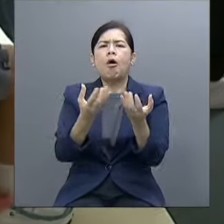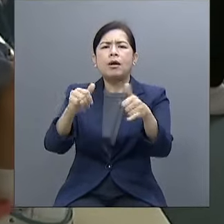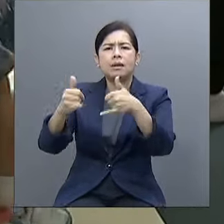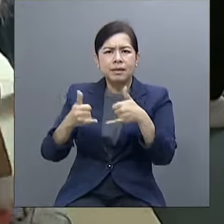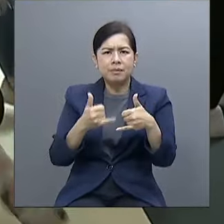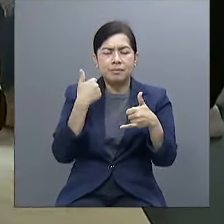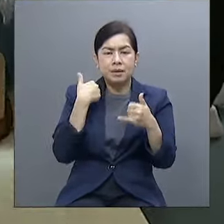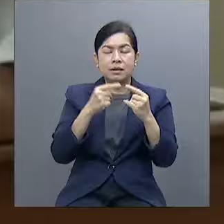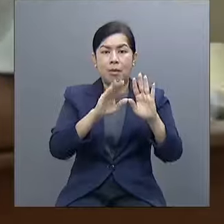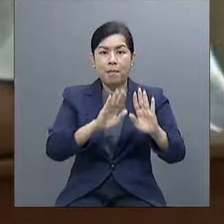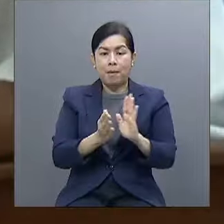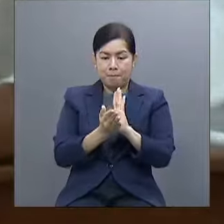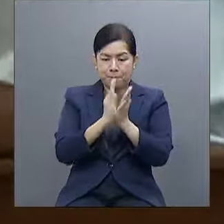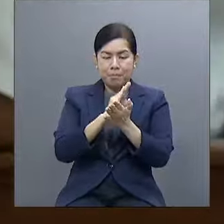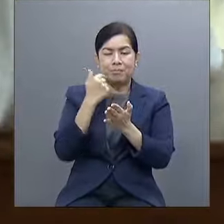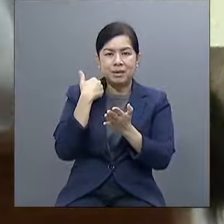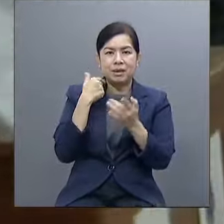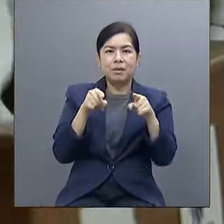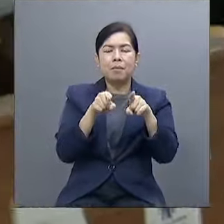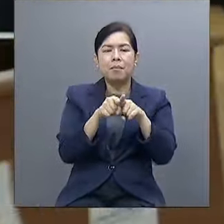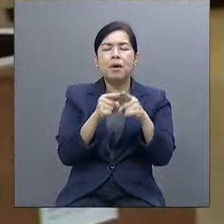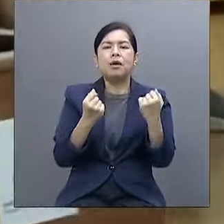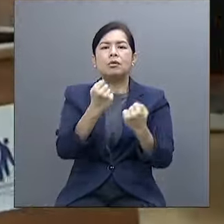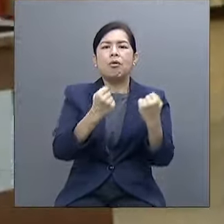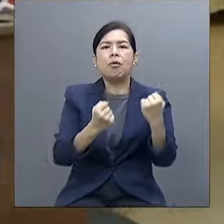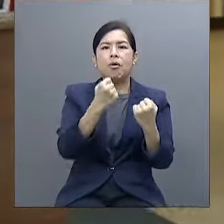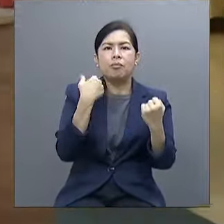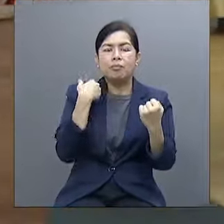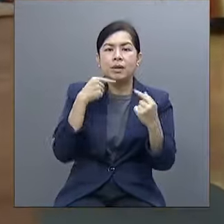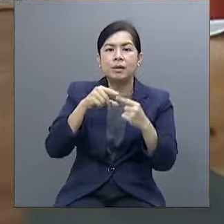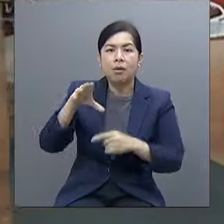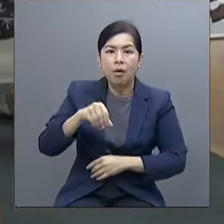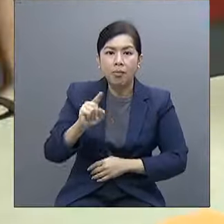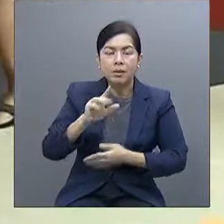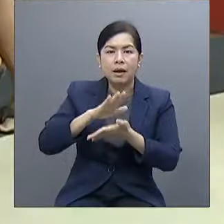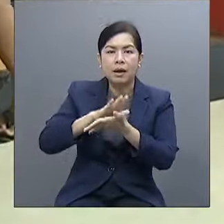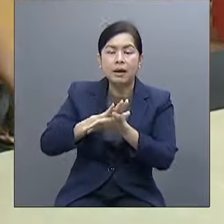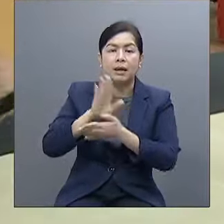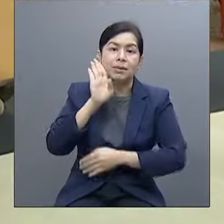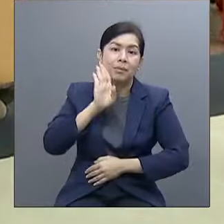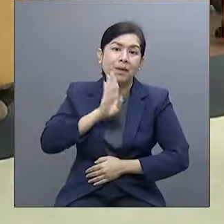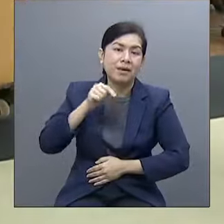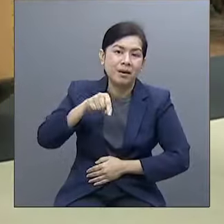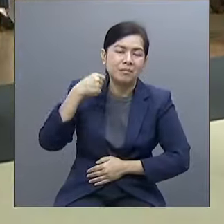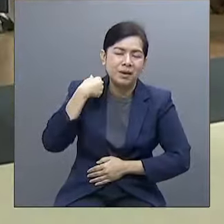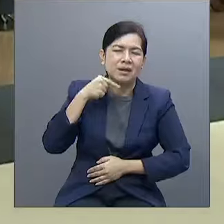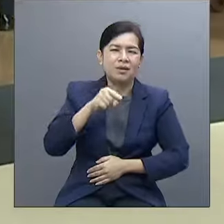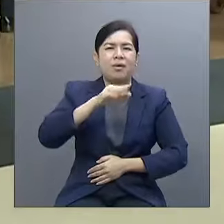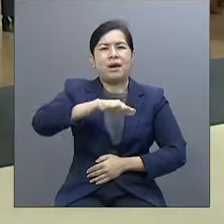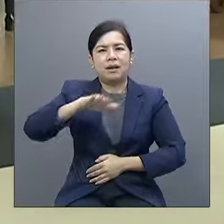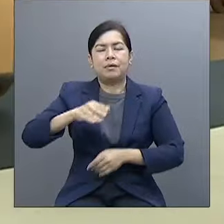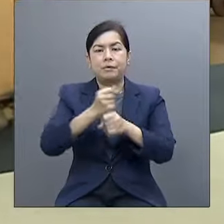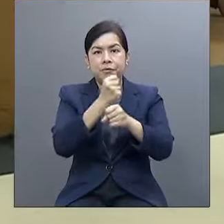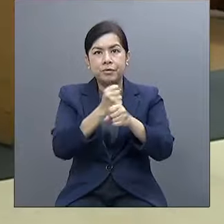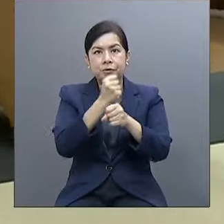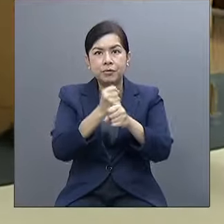ลังกระดาษหรือว่ารถลากไม้ต่างๆค่ะเพราะว่าอยากให้เด็กได้เรียนรู้ผ่านการเล่นพอเขาได้ลองเล่นกับรถบนท้องถนนแล้